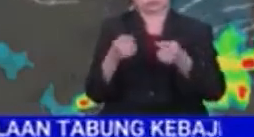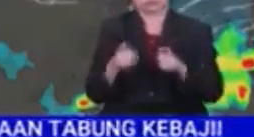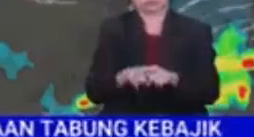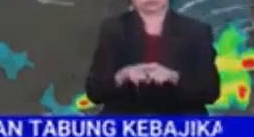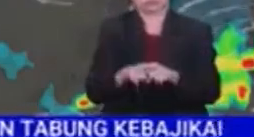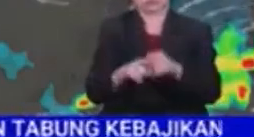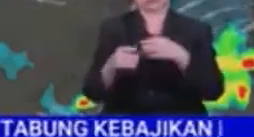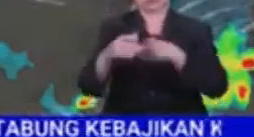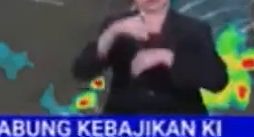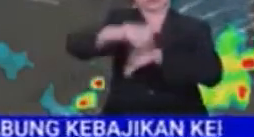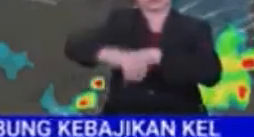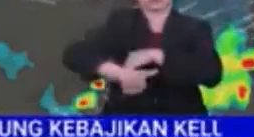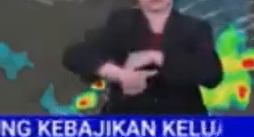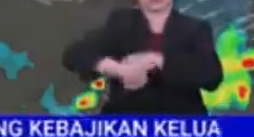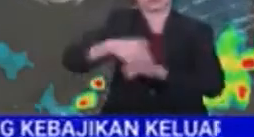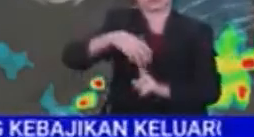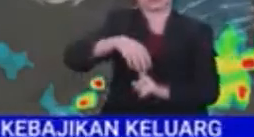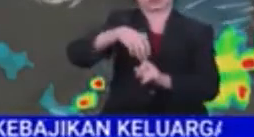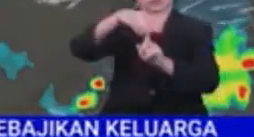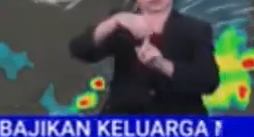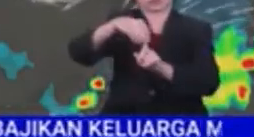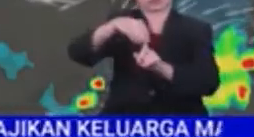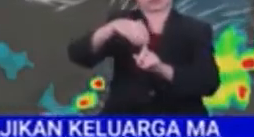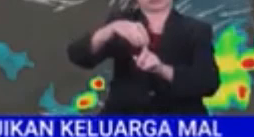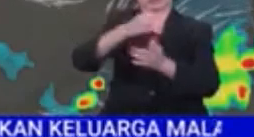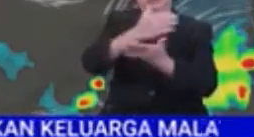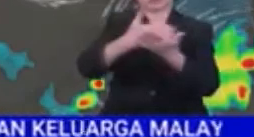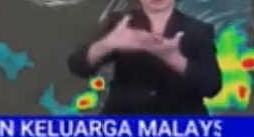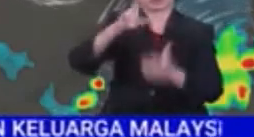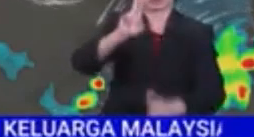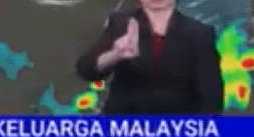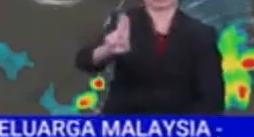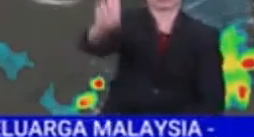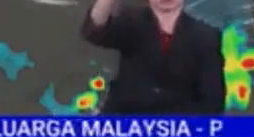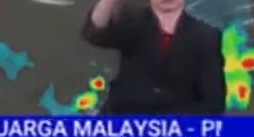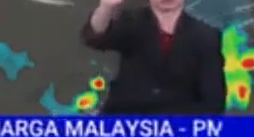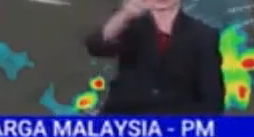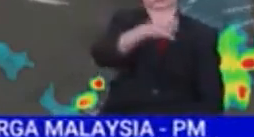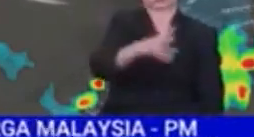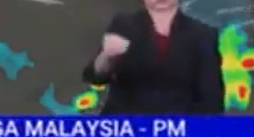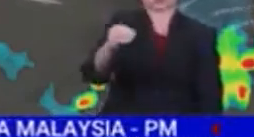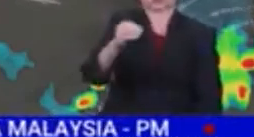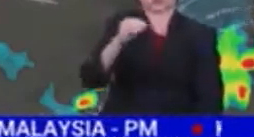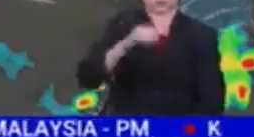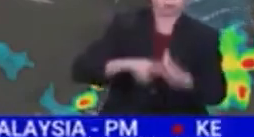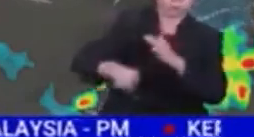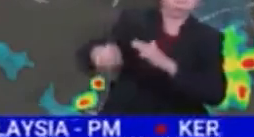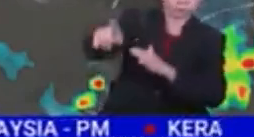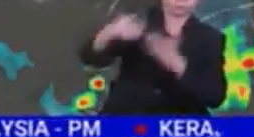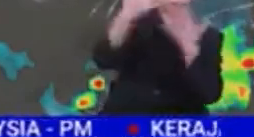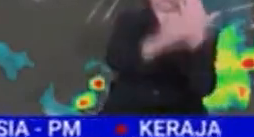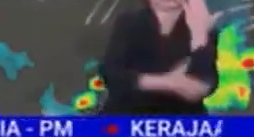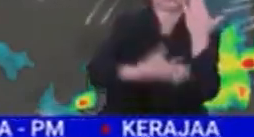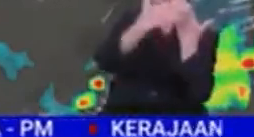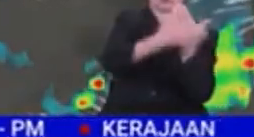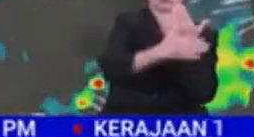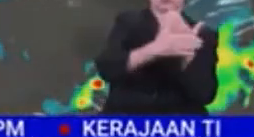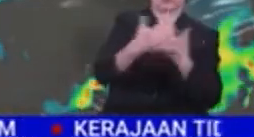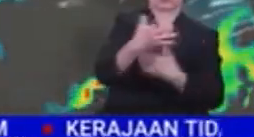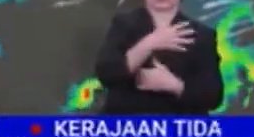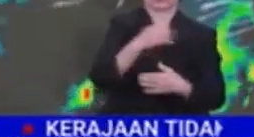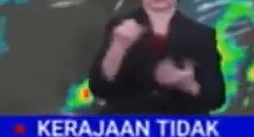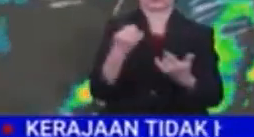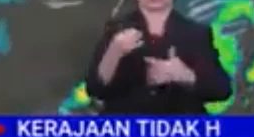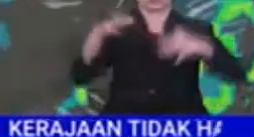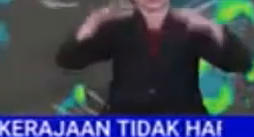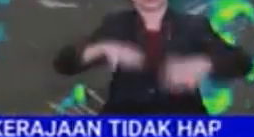sehingga kawan malam nanti itu utamanya disekitar bahagian Utara dan juga pedalaman Semenanjung Selain itu keadaan